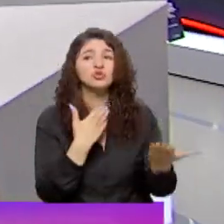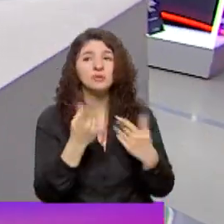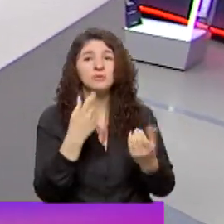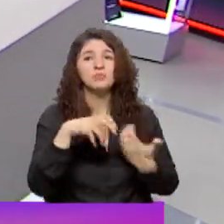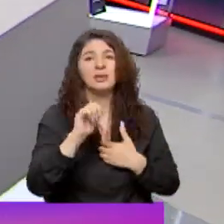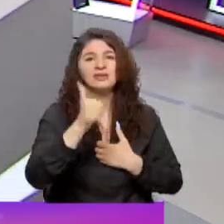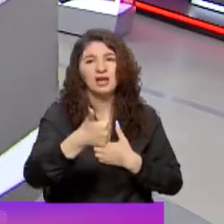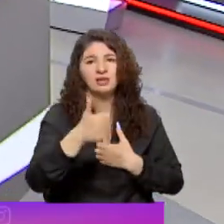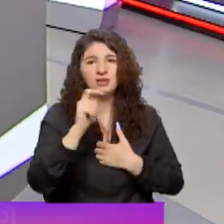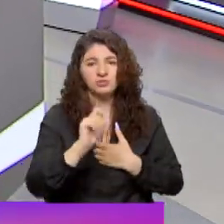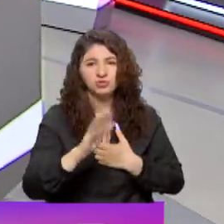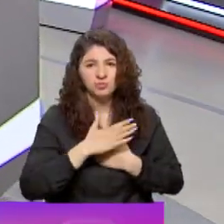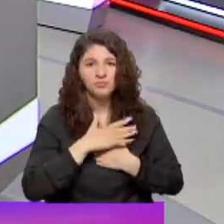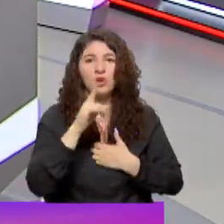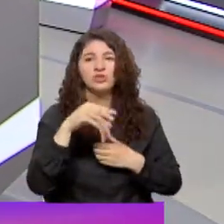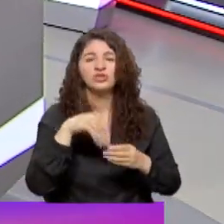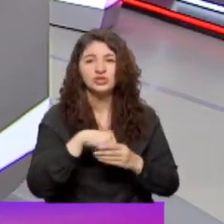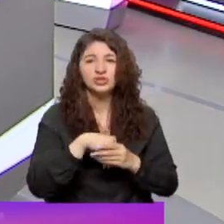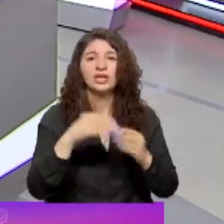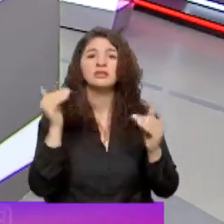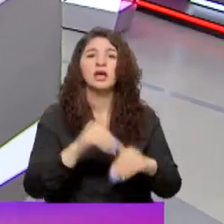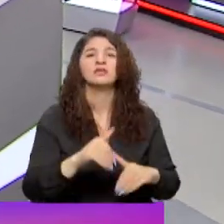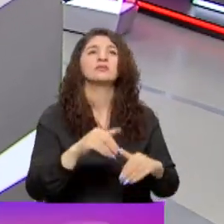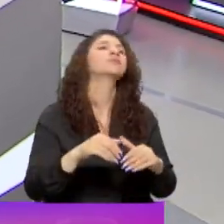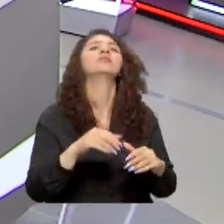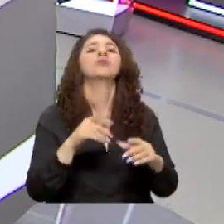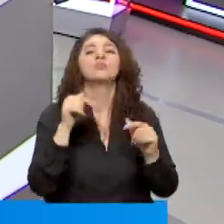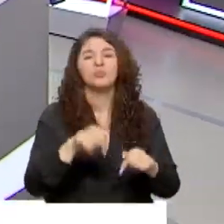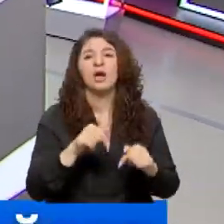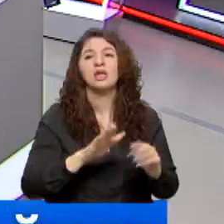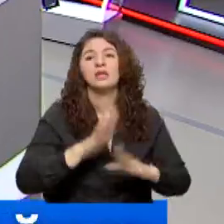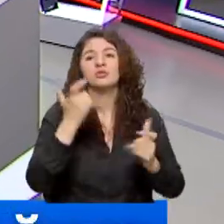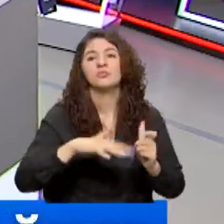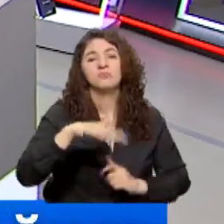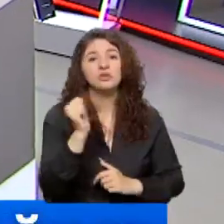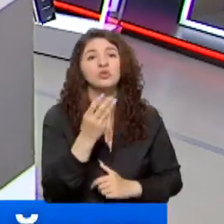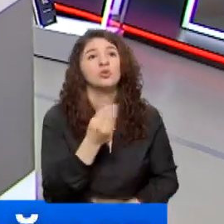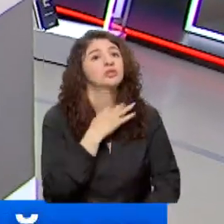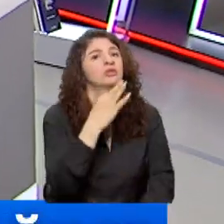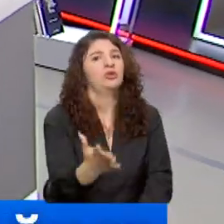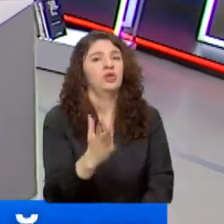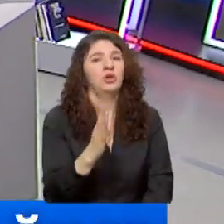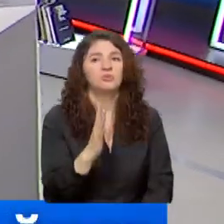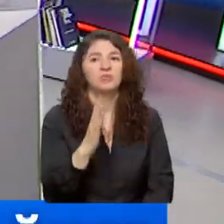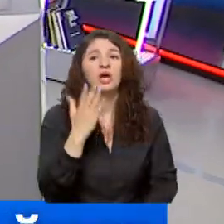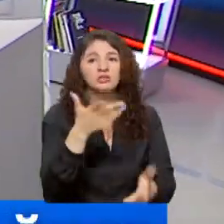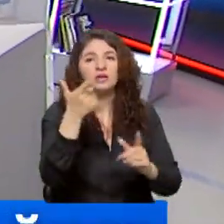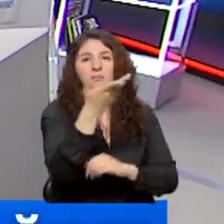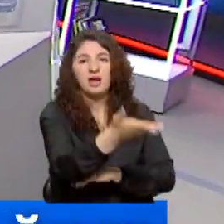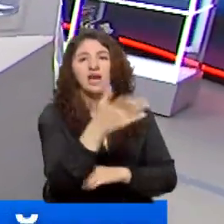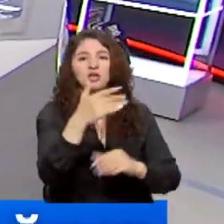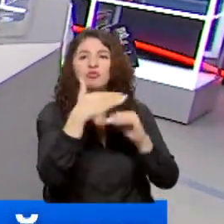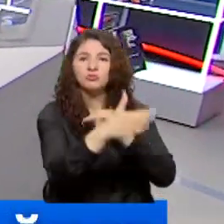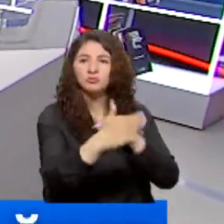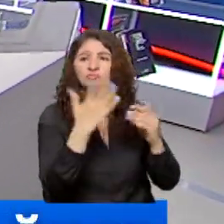sohbeti bir kısmını yanına da taşıyacağım Onun için geldiniz buraya demokrasi meydana Çok teşekkür ediyorum işte kamera